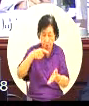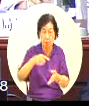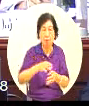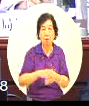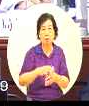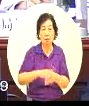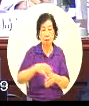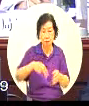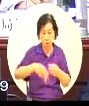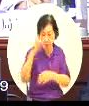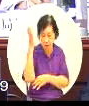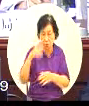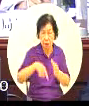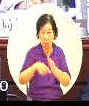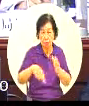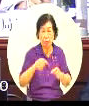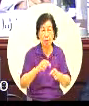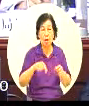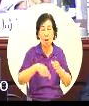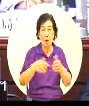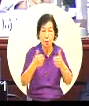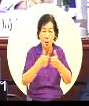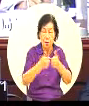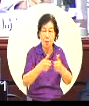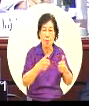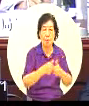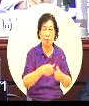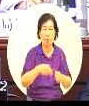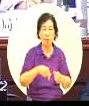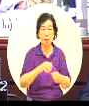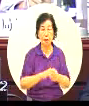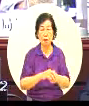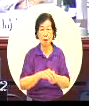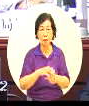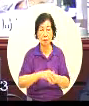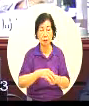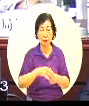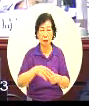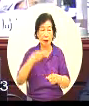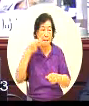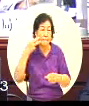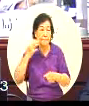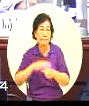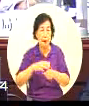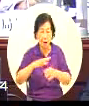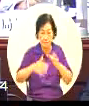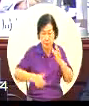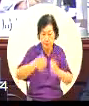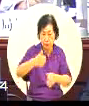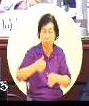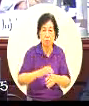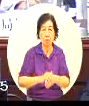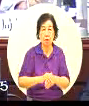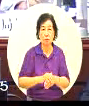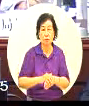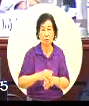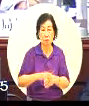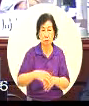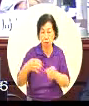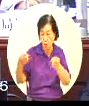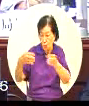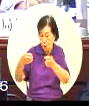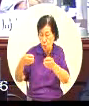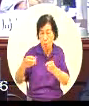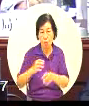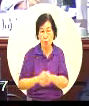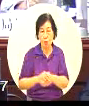会，那我会跟教育部潘部长，我会问他，我会改工到底